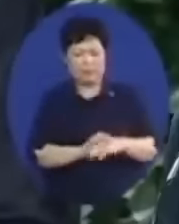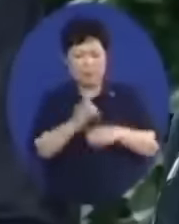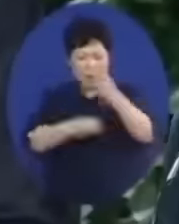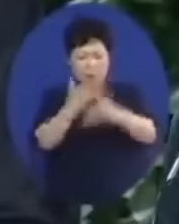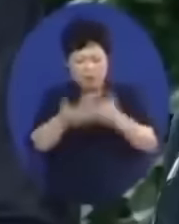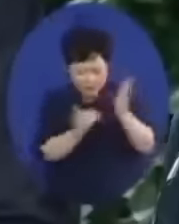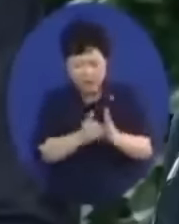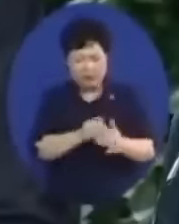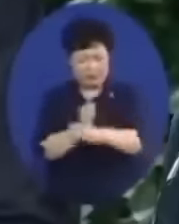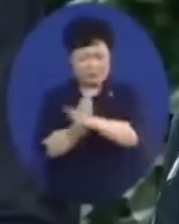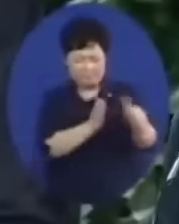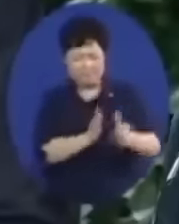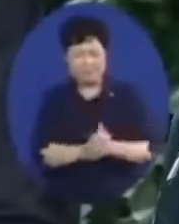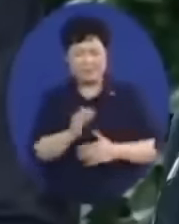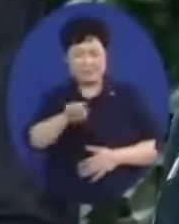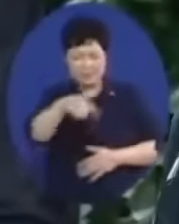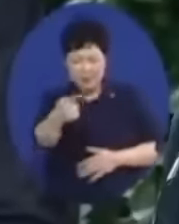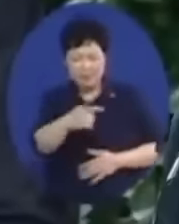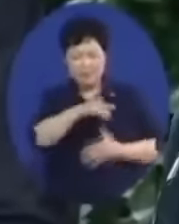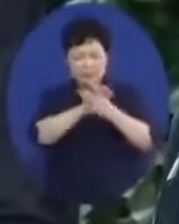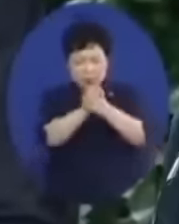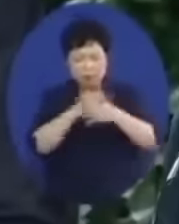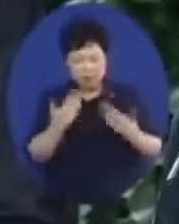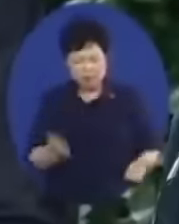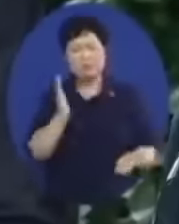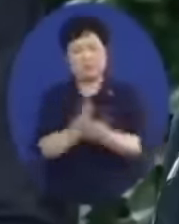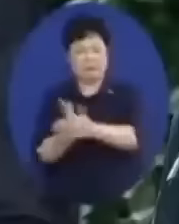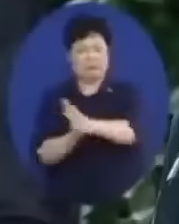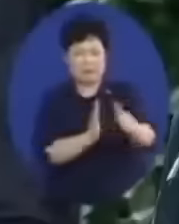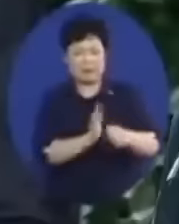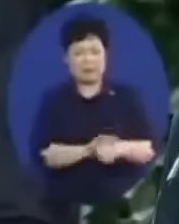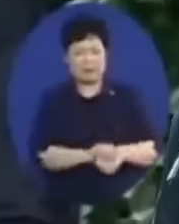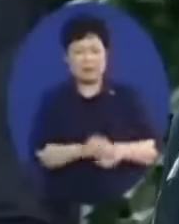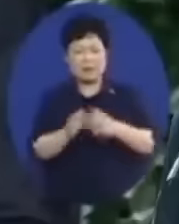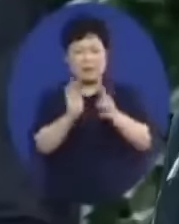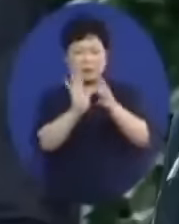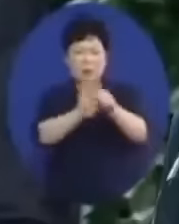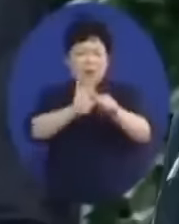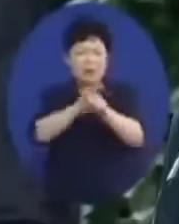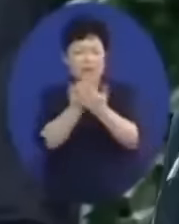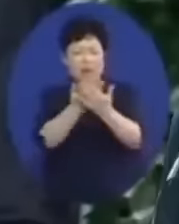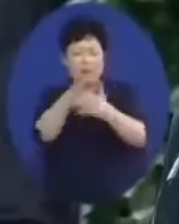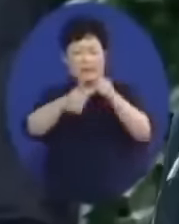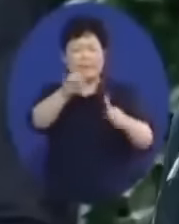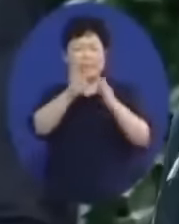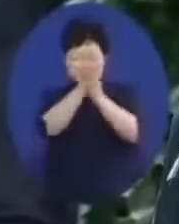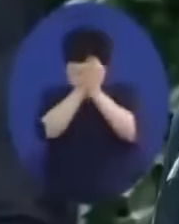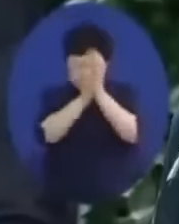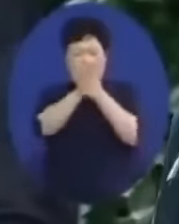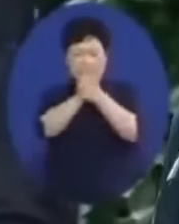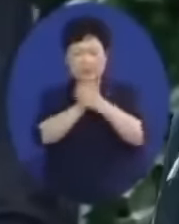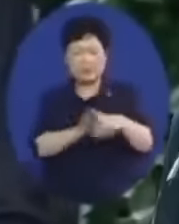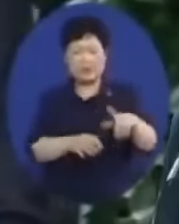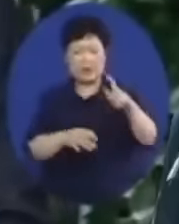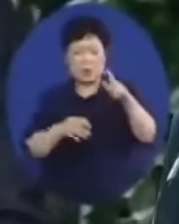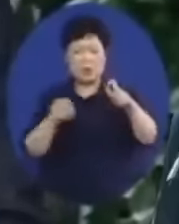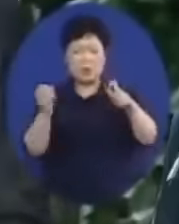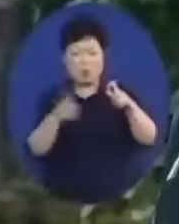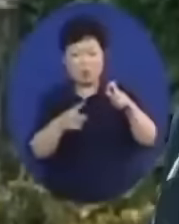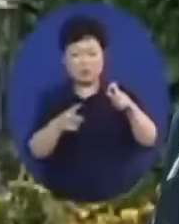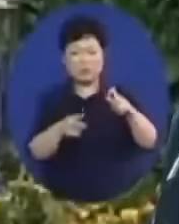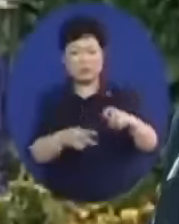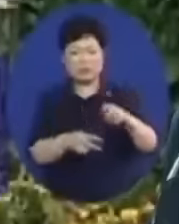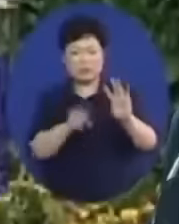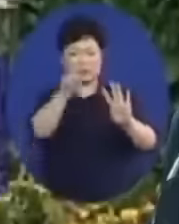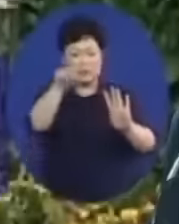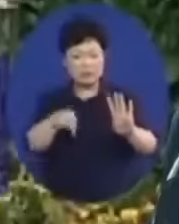회개를 해야 돼요. 그러고 난 다음 기도를 쉬지 않아야 돼요. 자꾸 도움을 달라고 하나님께 기도해야 돼요. 골로새서 4장 2절에 기도를